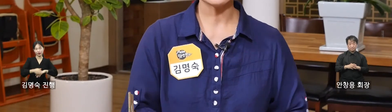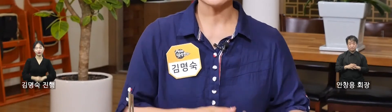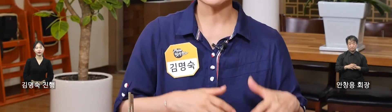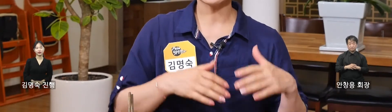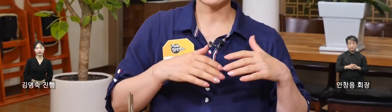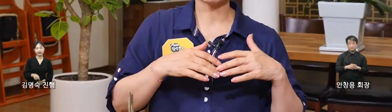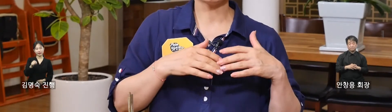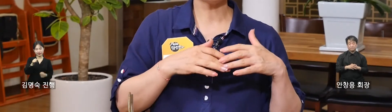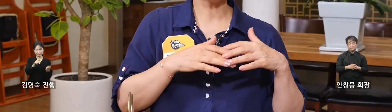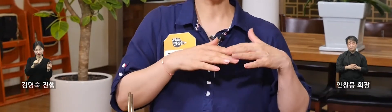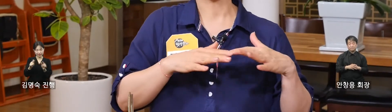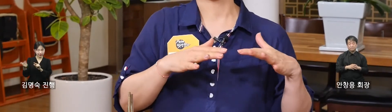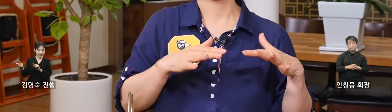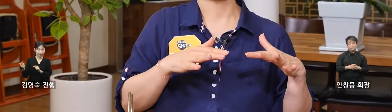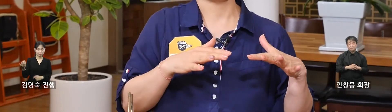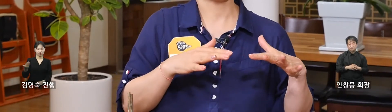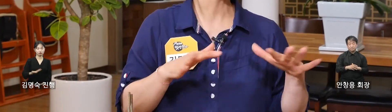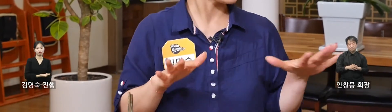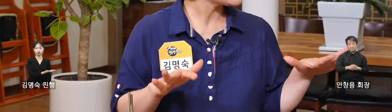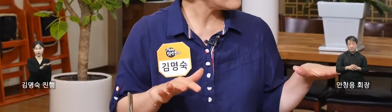정말 그들이 그냥 우리